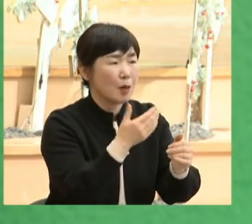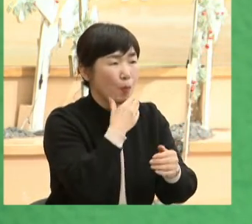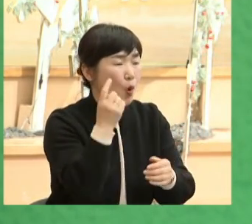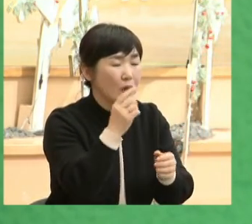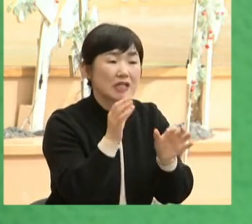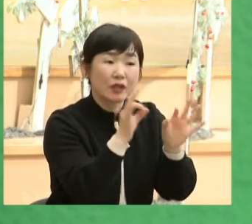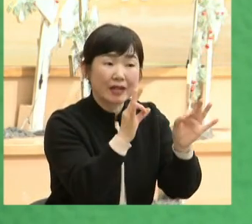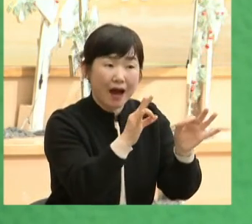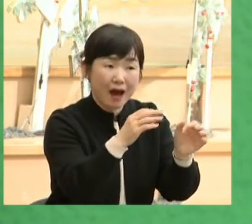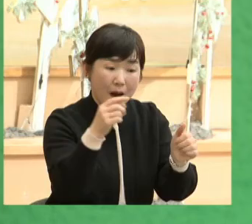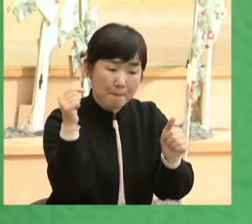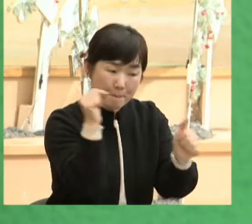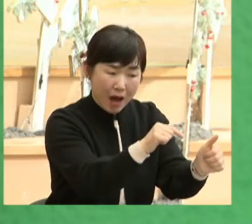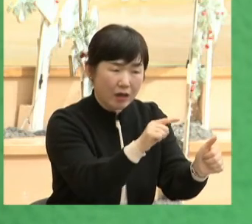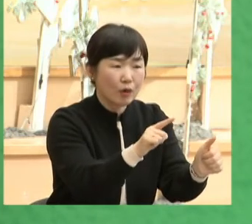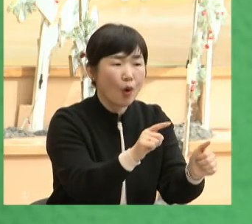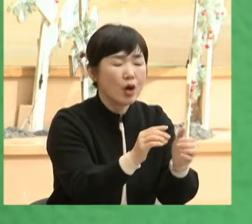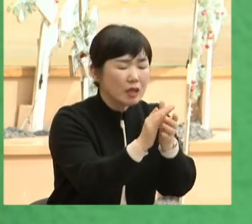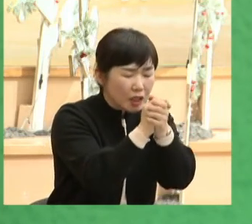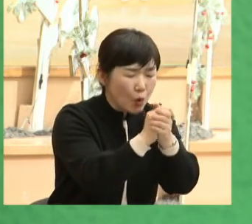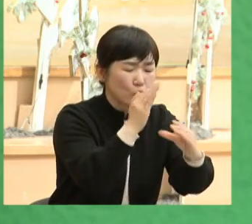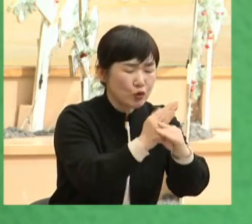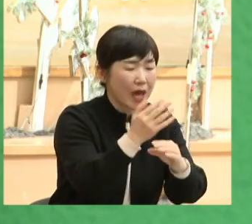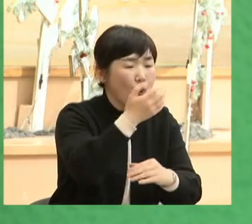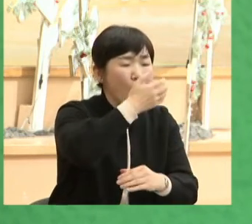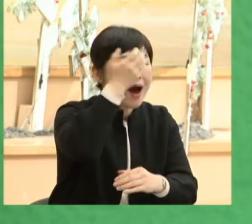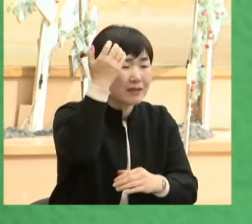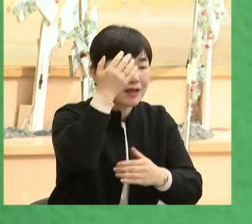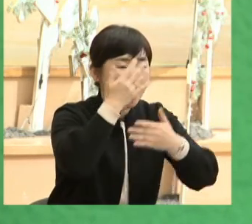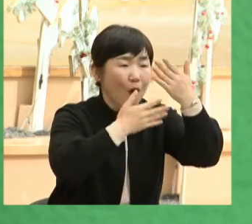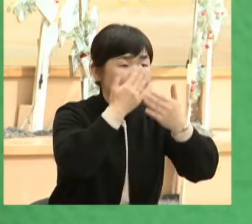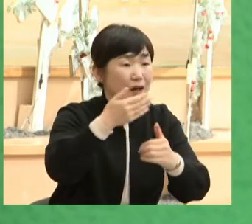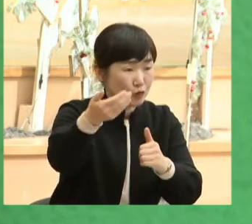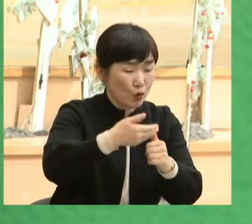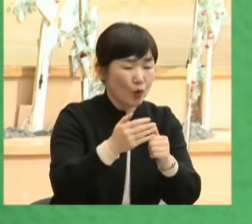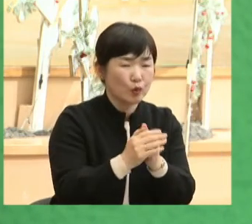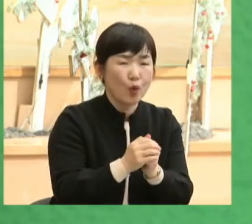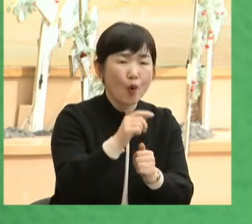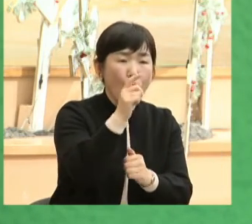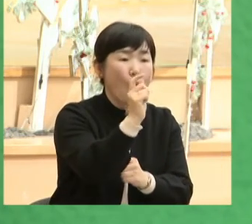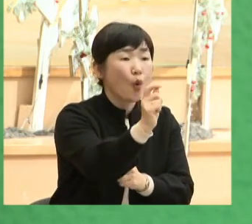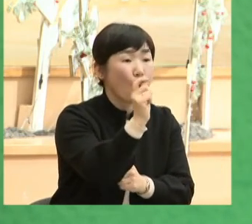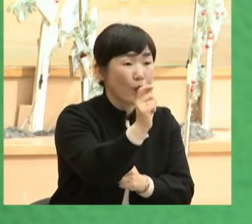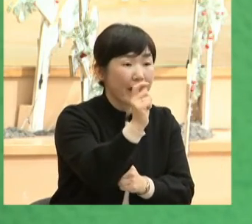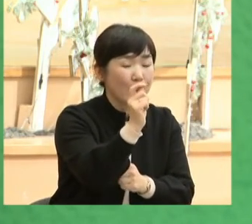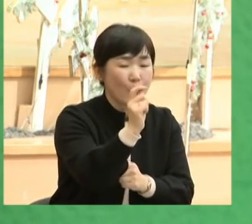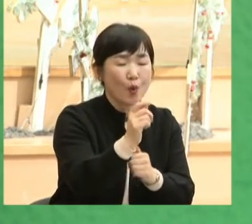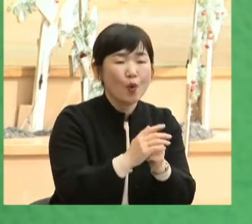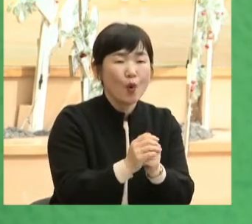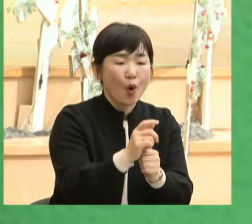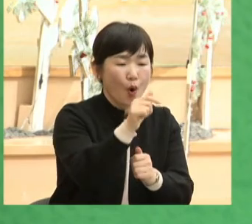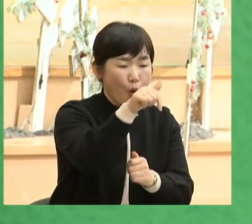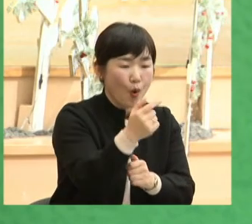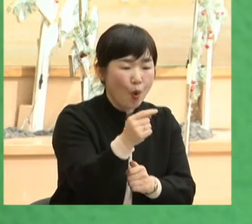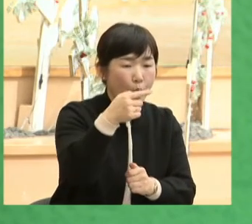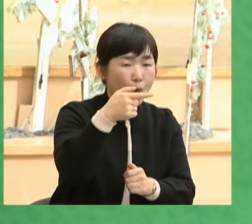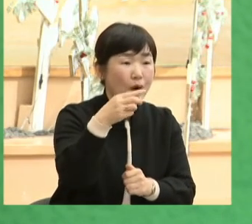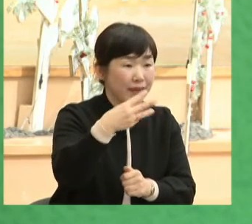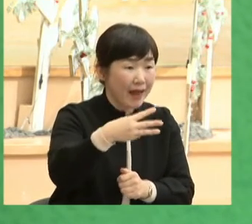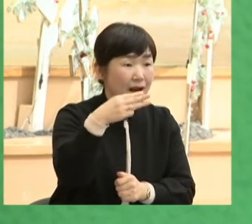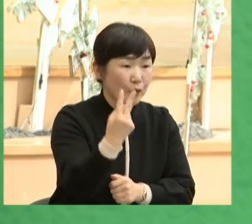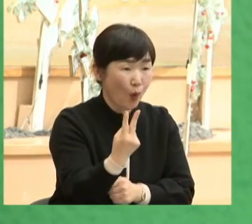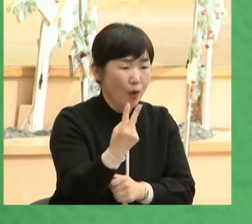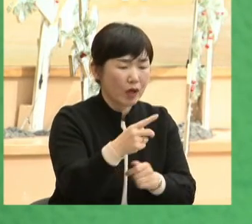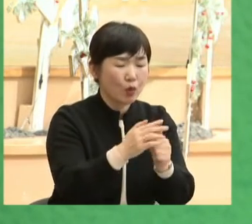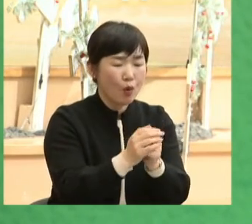환상 가운데 말씀하셨죠 내려가 수도 있었을 때 천사가 나타나서 배도를 청해서 설교를